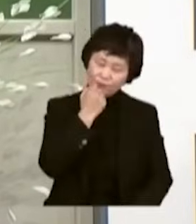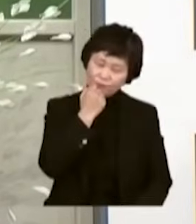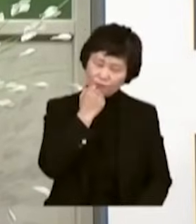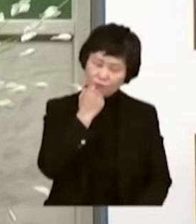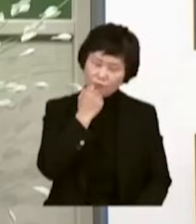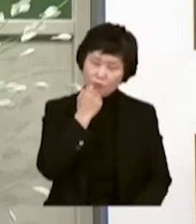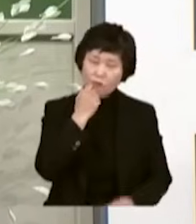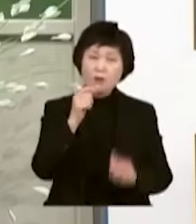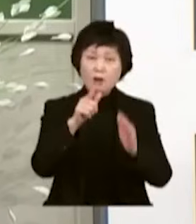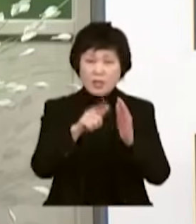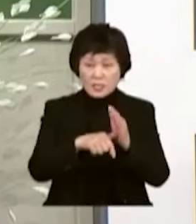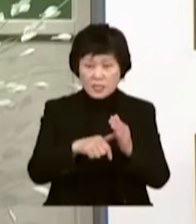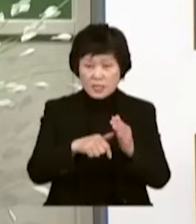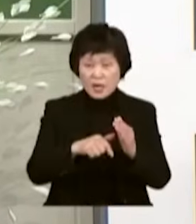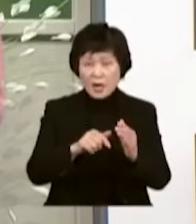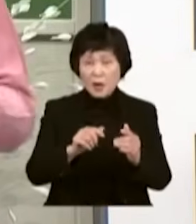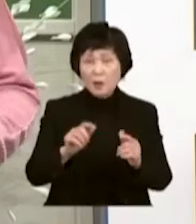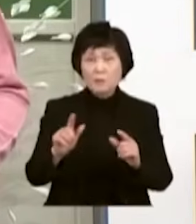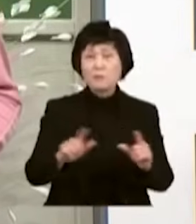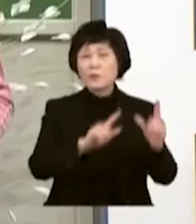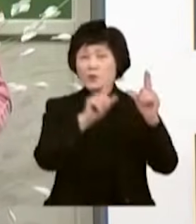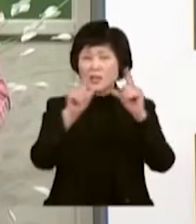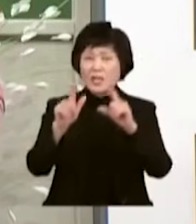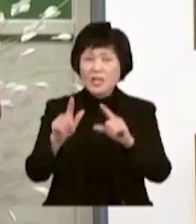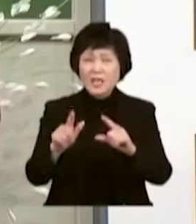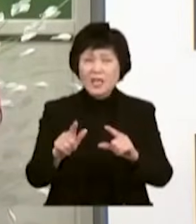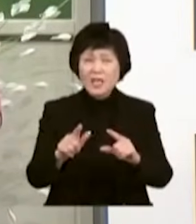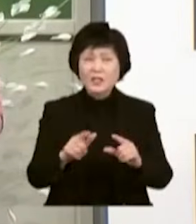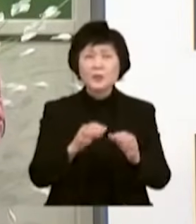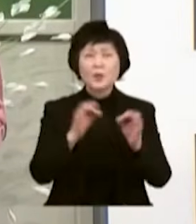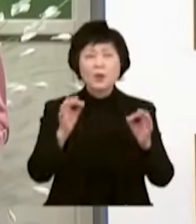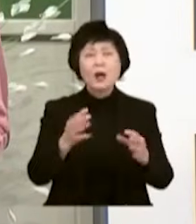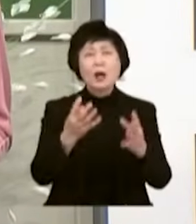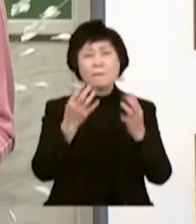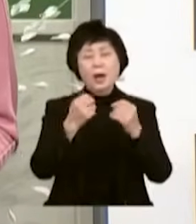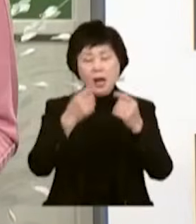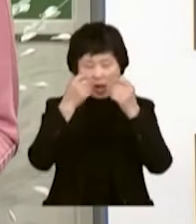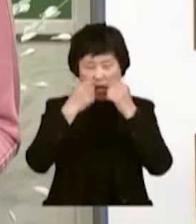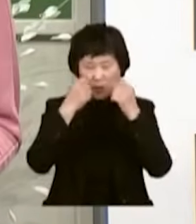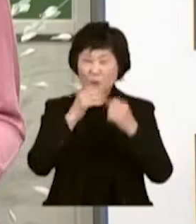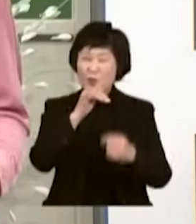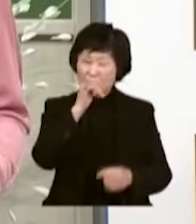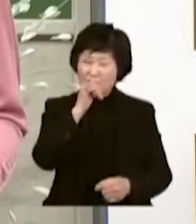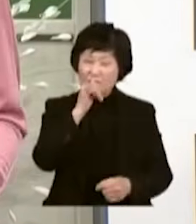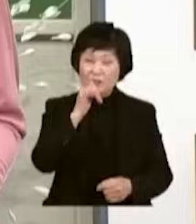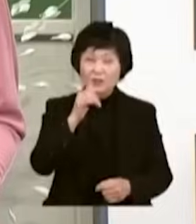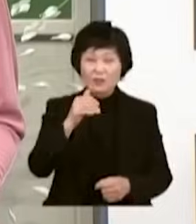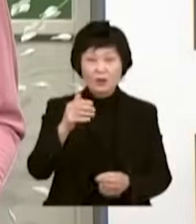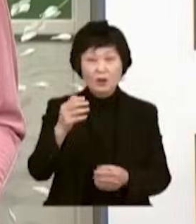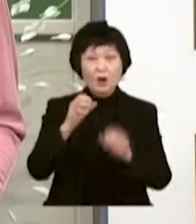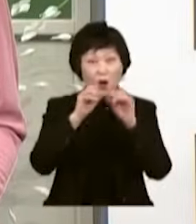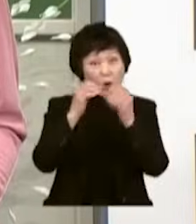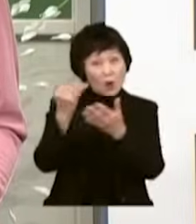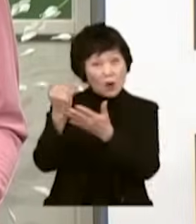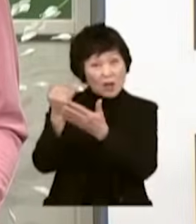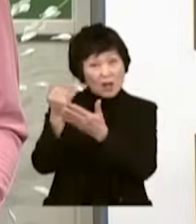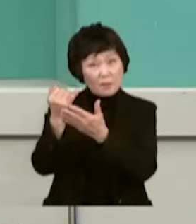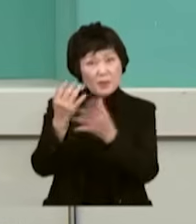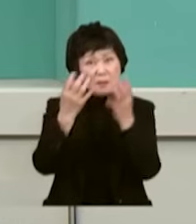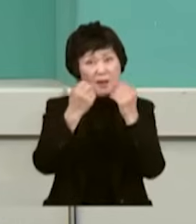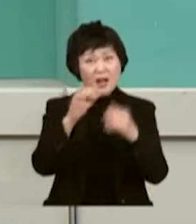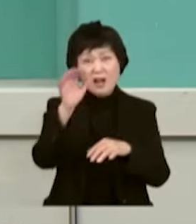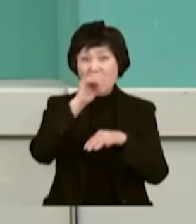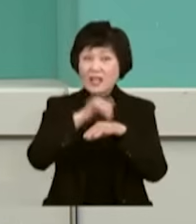그 시간을 보내기에는 그 안에 얼마나 많은 눈물이 또 담겨 우리 있겠습니까? 우리 지선 전도사님도 연단 많이 받았잖아요. 네, 저도